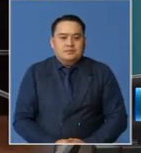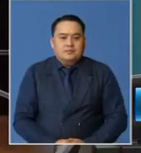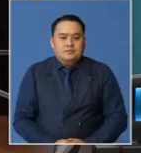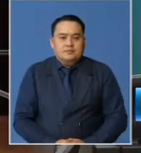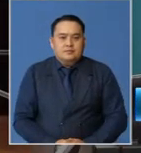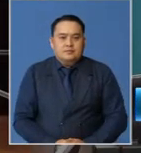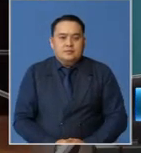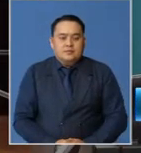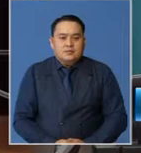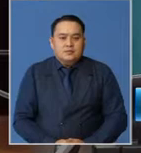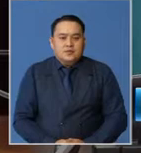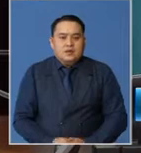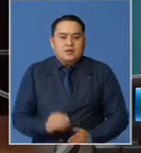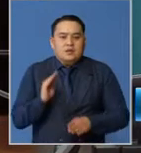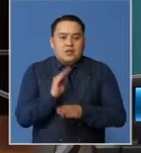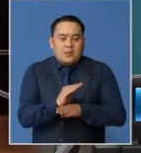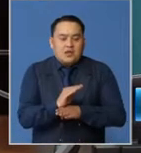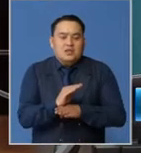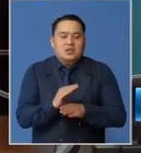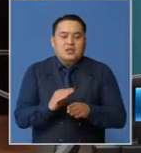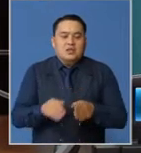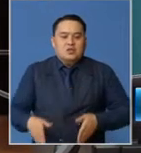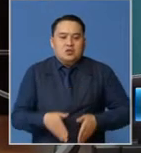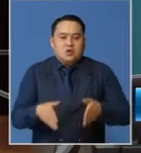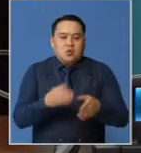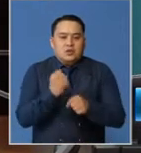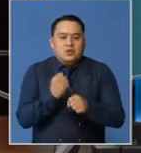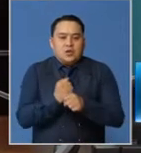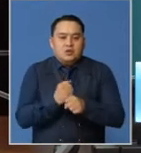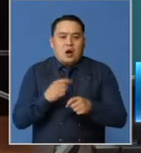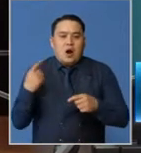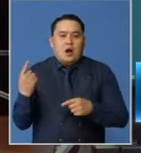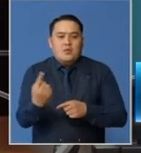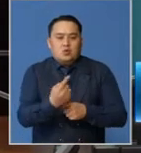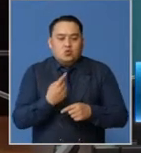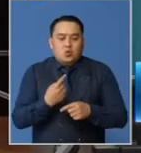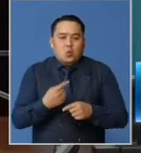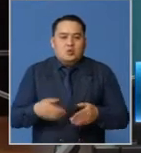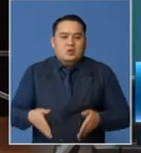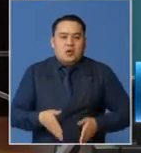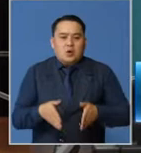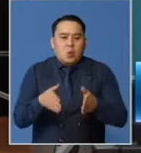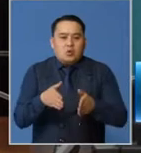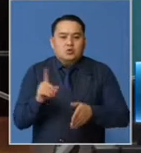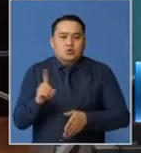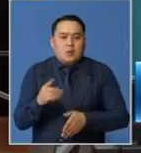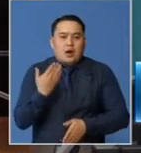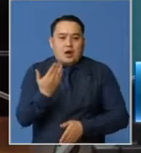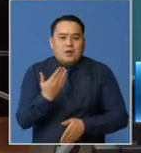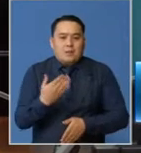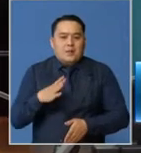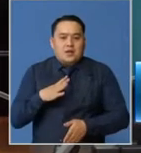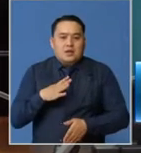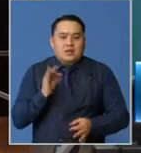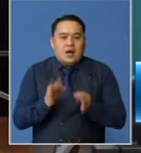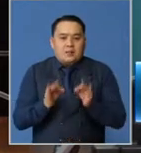Когда вы будете вспомогательную дорогу рядом делать, допустим, уже началось же, объездную дорогу имеется в виду, объездную дорогу, чтобы она